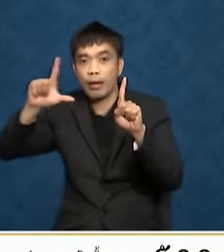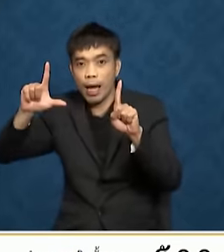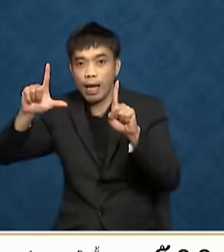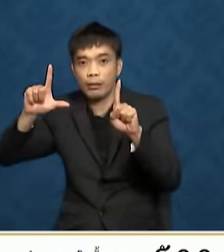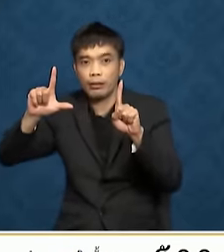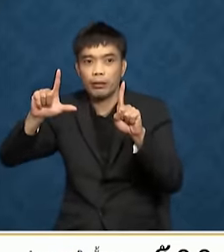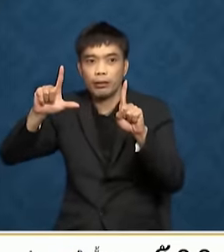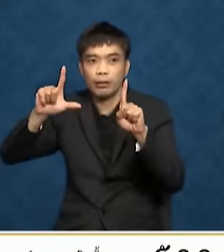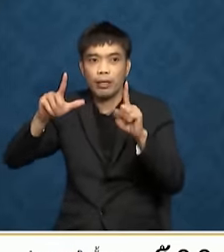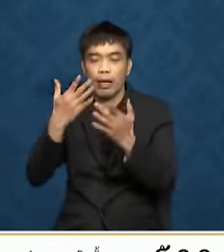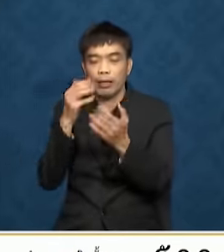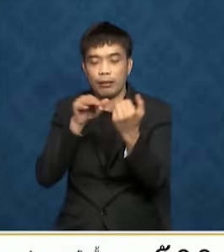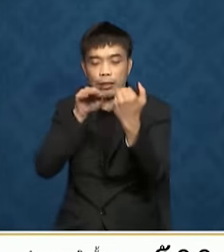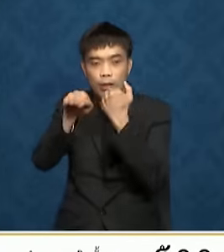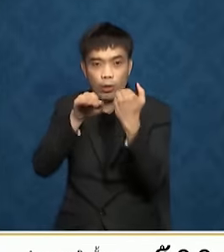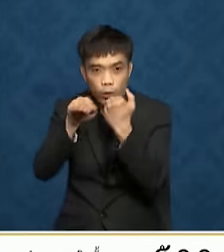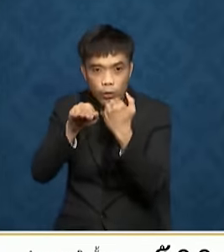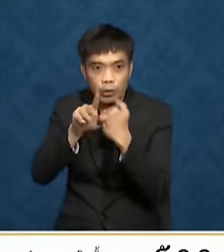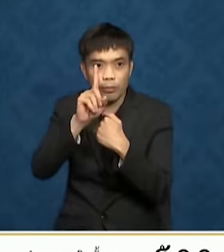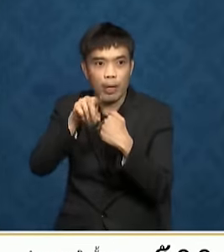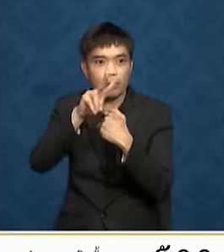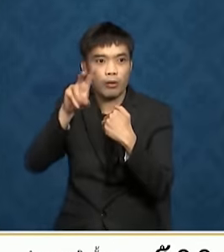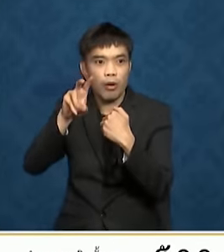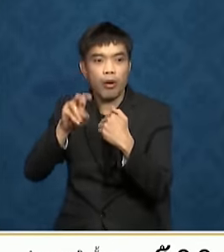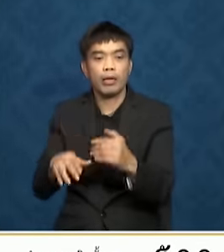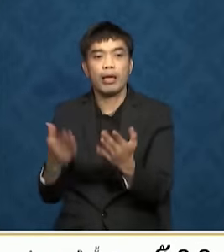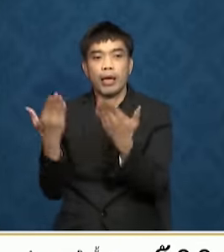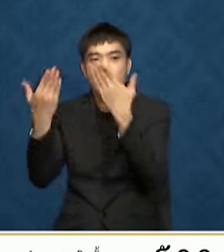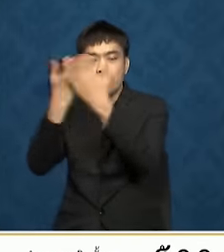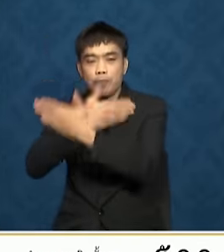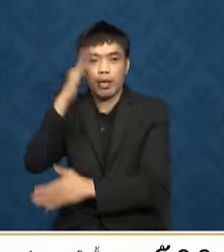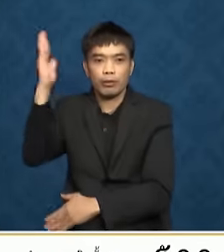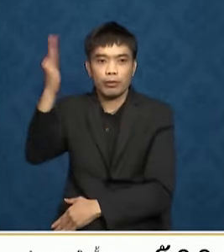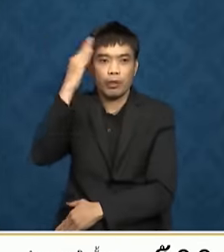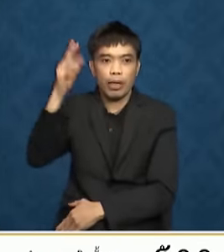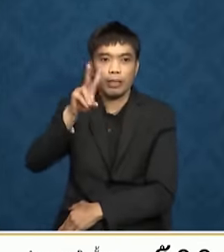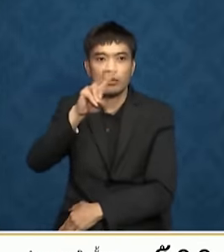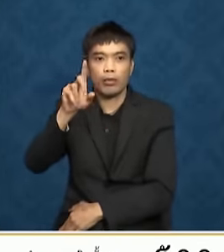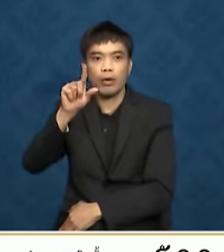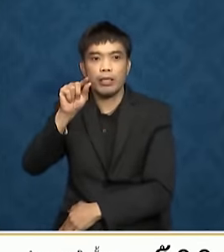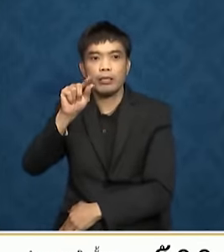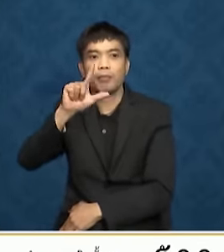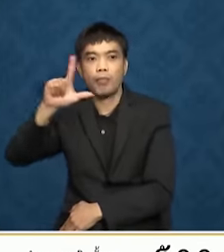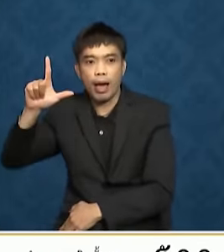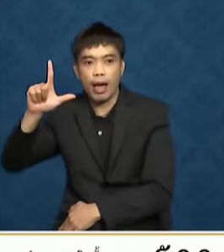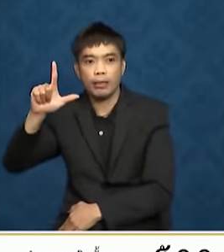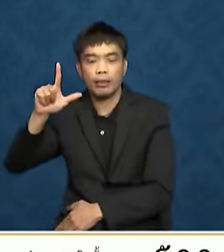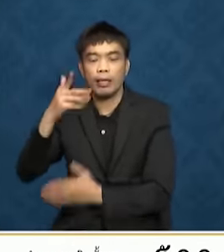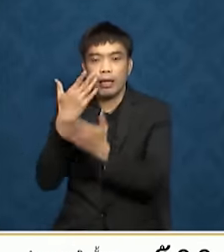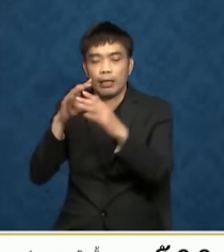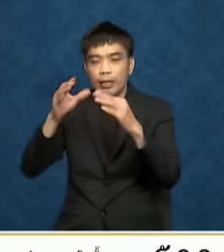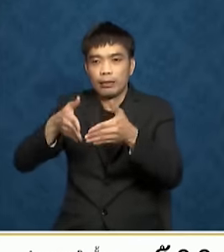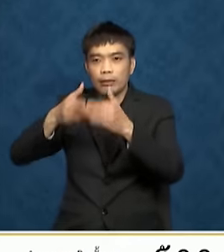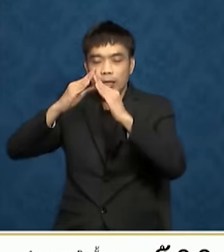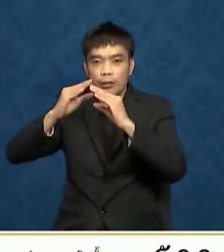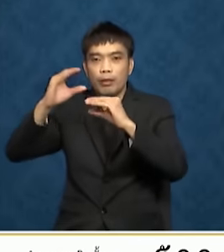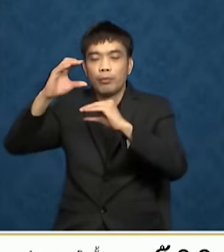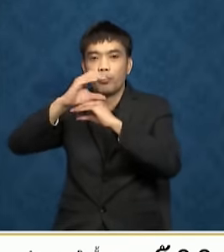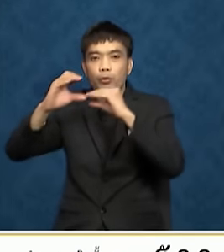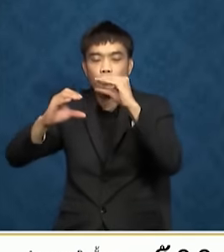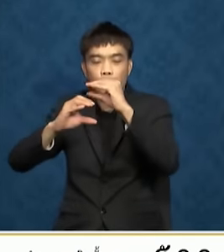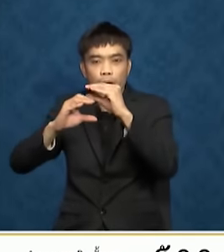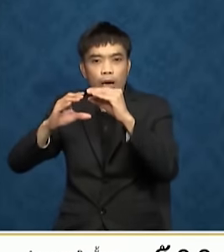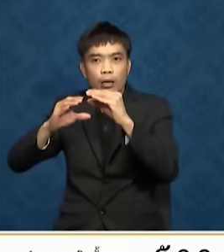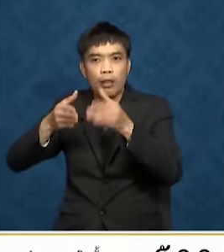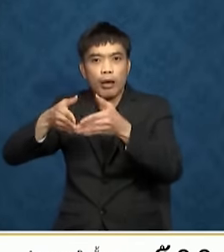งบสร้างหนน 1,200ล้านบาทงบเปลี่ยนแปลงสภาพภูมิอากาศ 220ล้านบาทเป็นงบสร้างพิพิธภัณฑ์ไปแล้ว 180